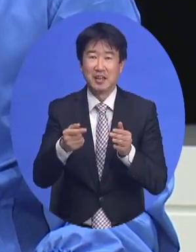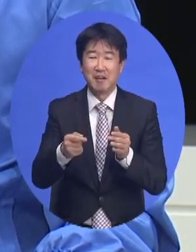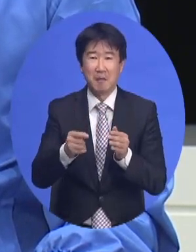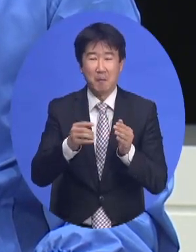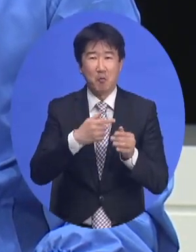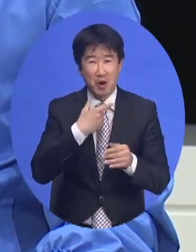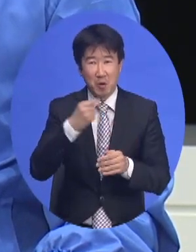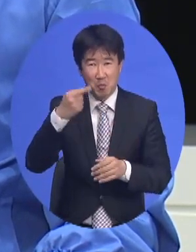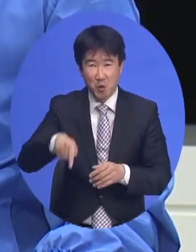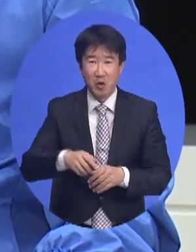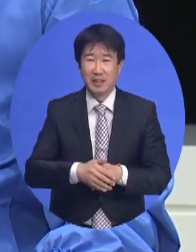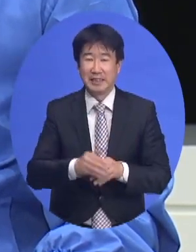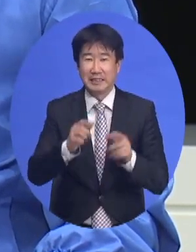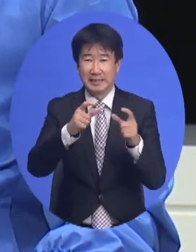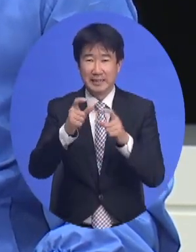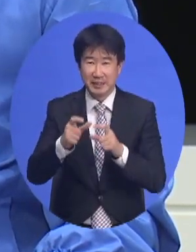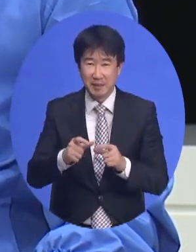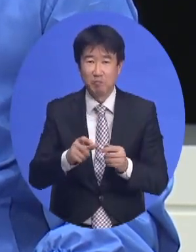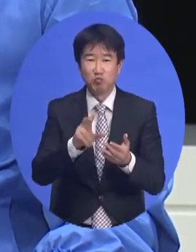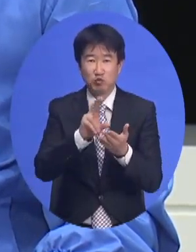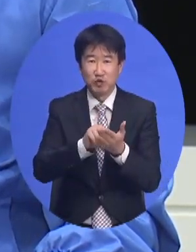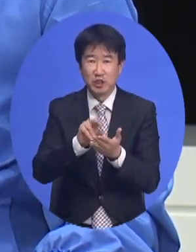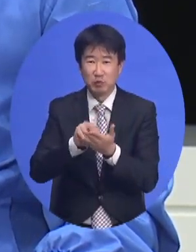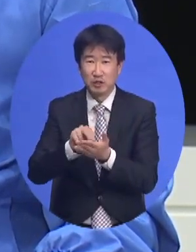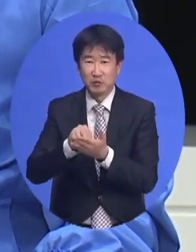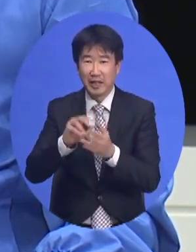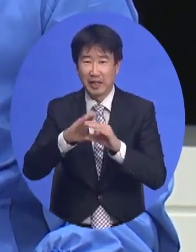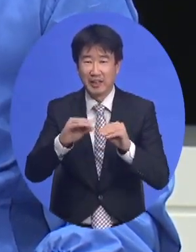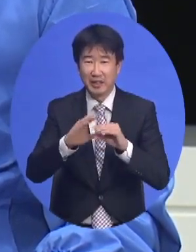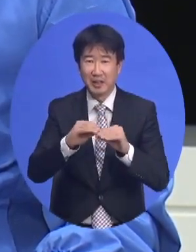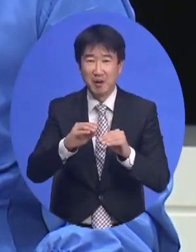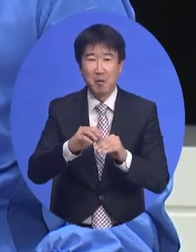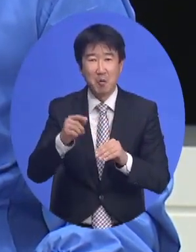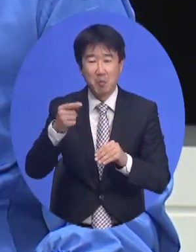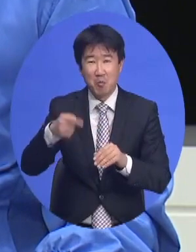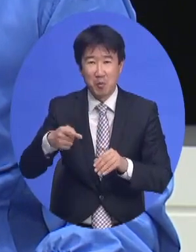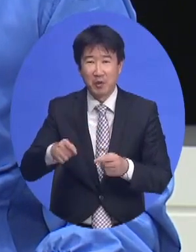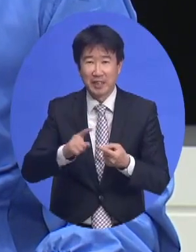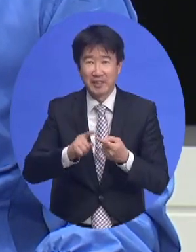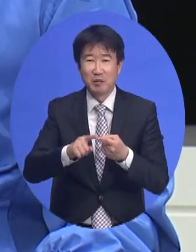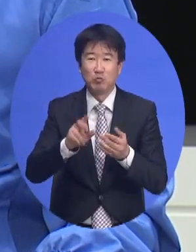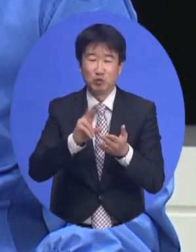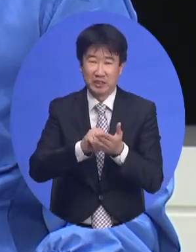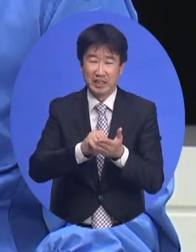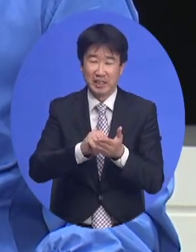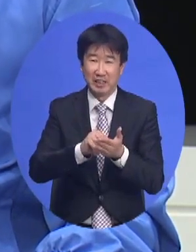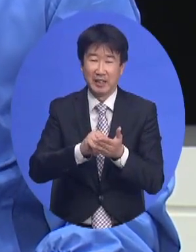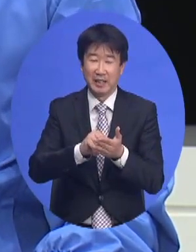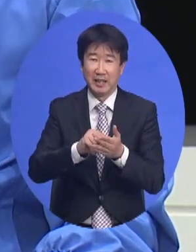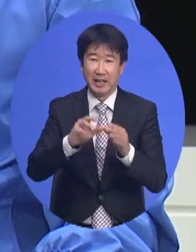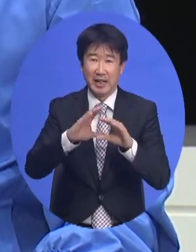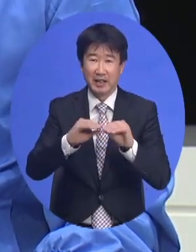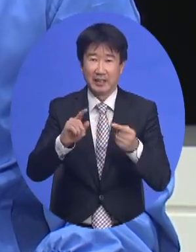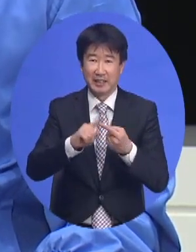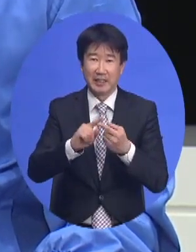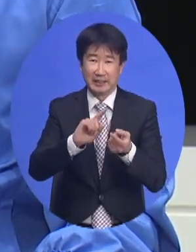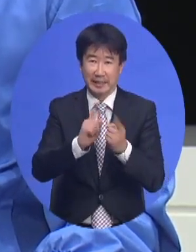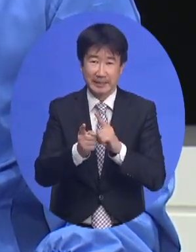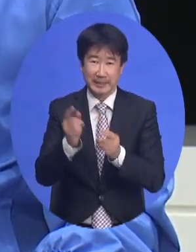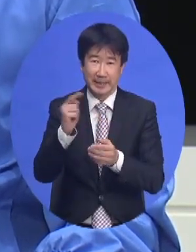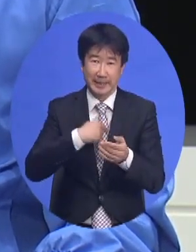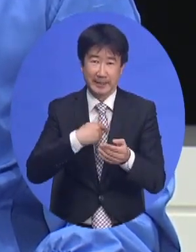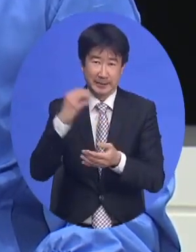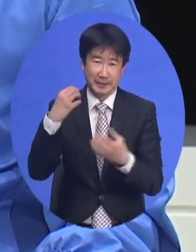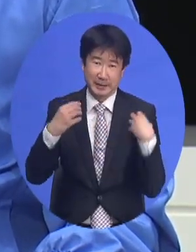바램, 지역 실정에서 해결을 바라는 현안들에 대한 대변을 하고